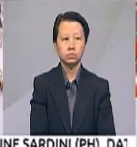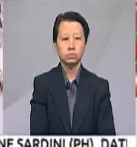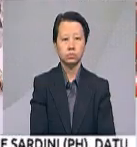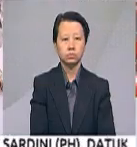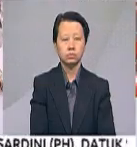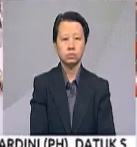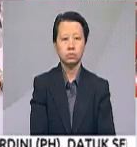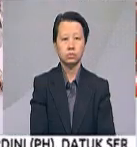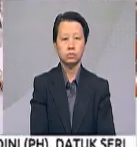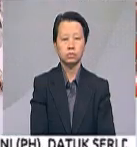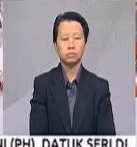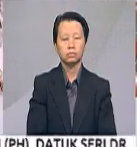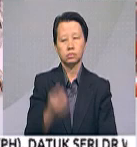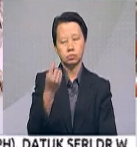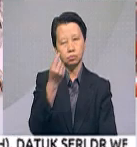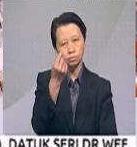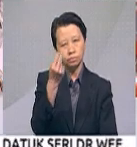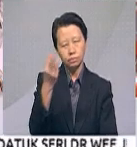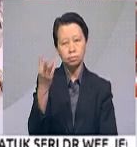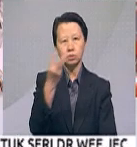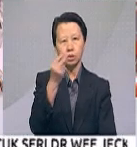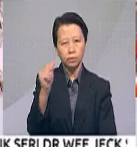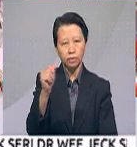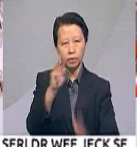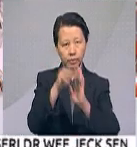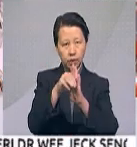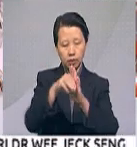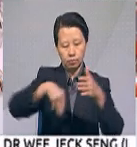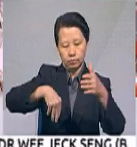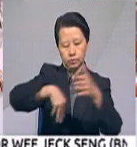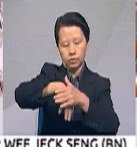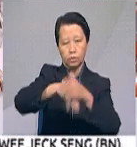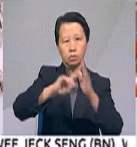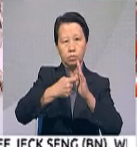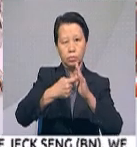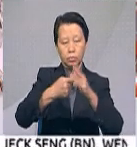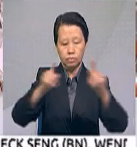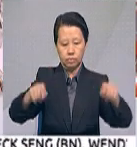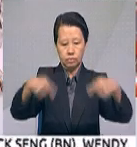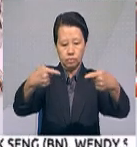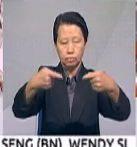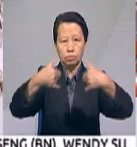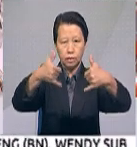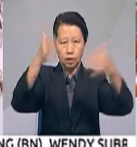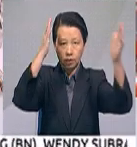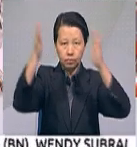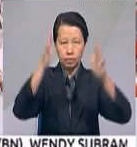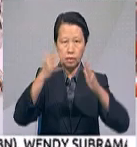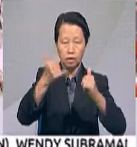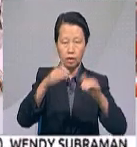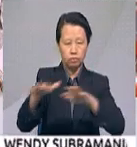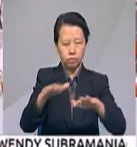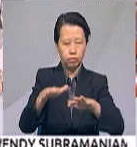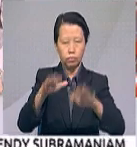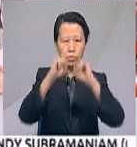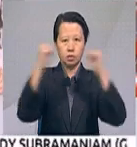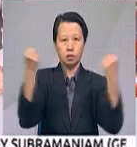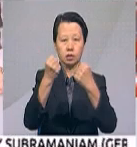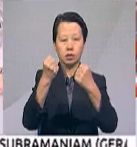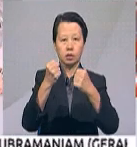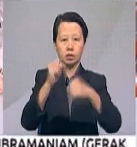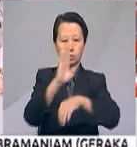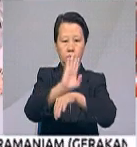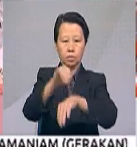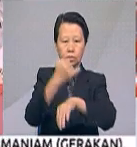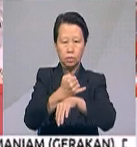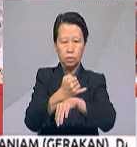Berusaha kembali. Saudara, hanya beberapa minit sahaja lagi sepak mula bagi perlawanan akhir Piala Malaysia akan menggegarkan Stadium Bukit Jalil.